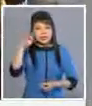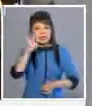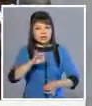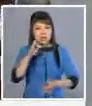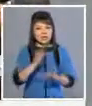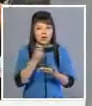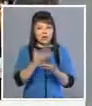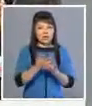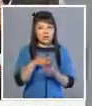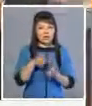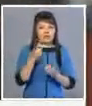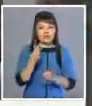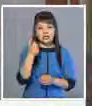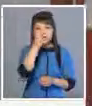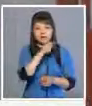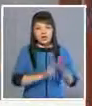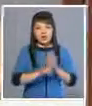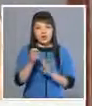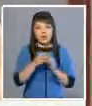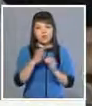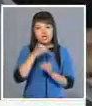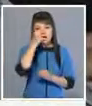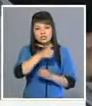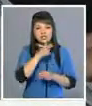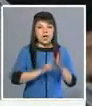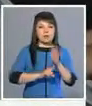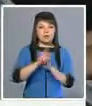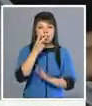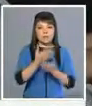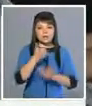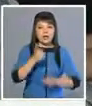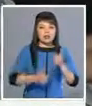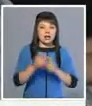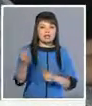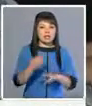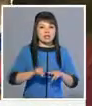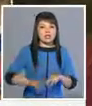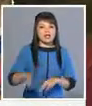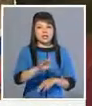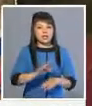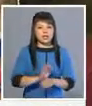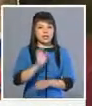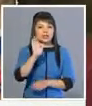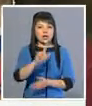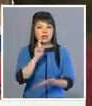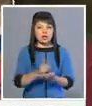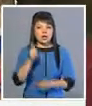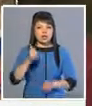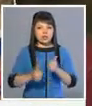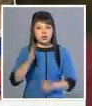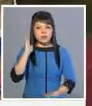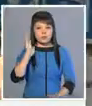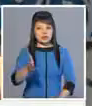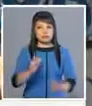жылдан бастау алады. Астананың 15 жылдығына орай өткізіліп отырған қалалық байқаудың жеңімпаздары енді республикалық сайысқа жолдама алады.